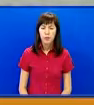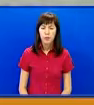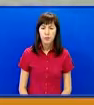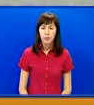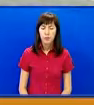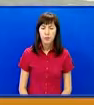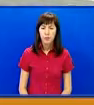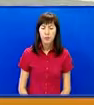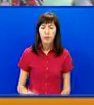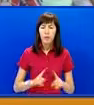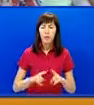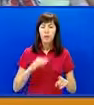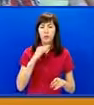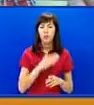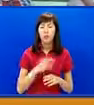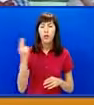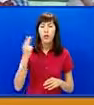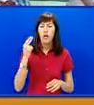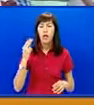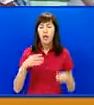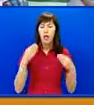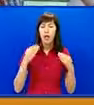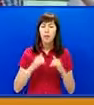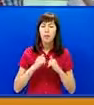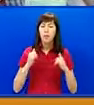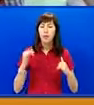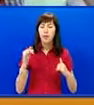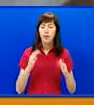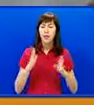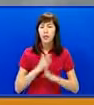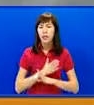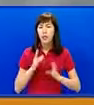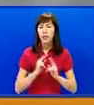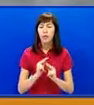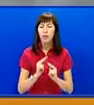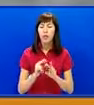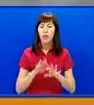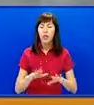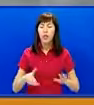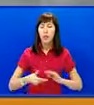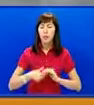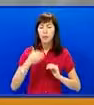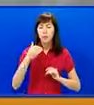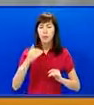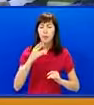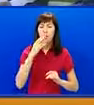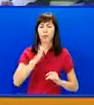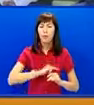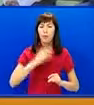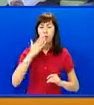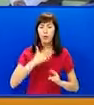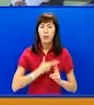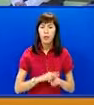Дошкольное учреждение особое внимание уделяет художественно-эстетическому развитию и экологическому воспитанию детей. Призывает их быть трудолюбивыми,